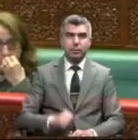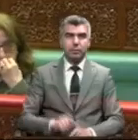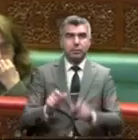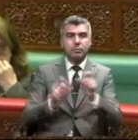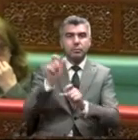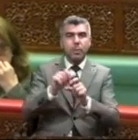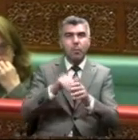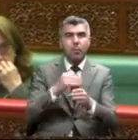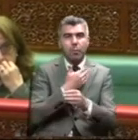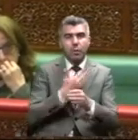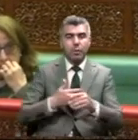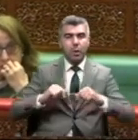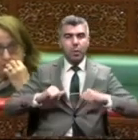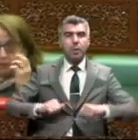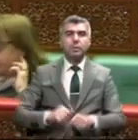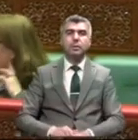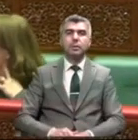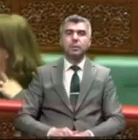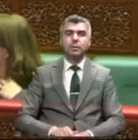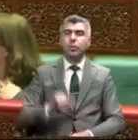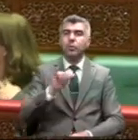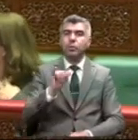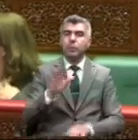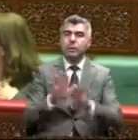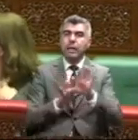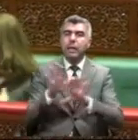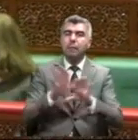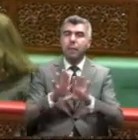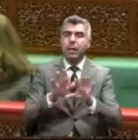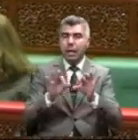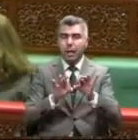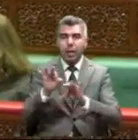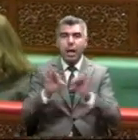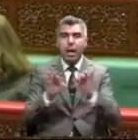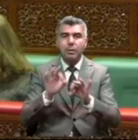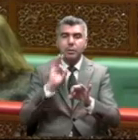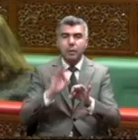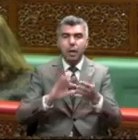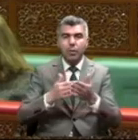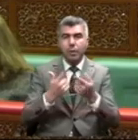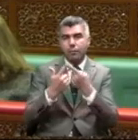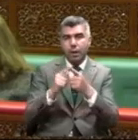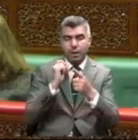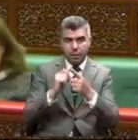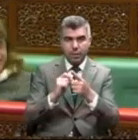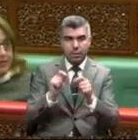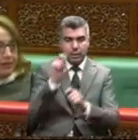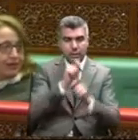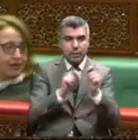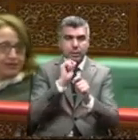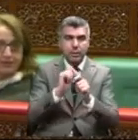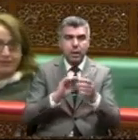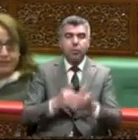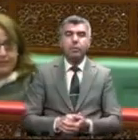المستشار المحترمين السيد الوزير المحترم ما هي التدابير والاجراءات الانيه التي تنوون القيام بها من اجل